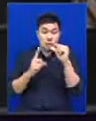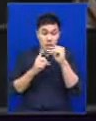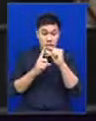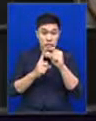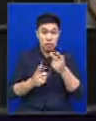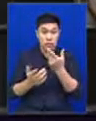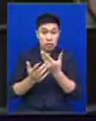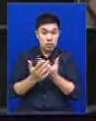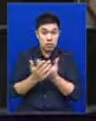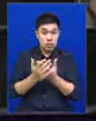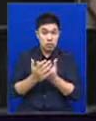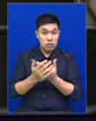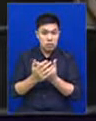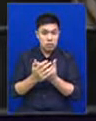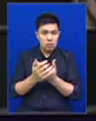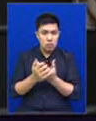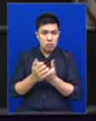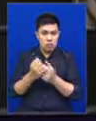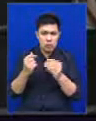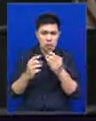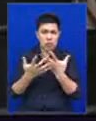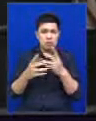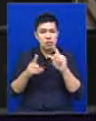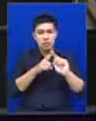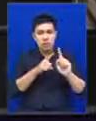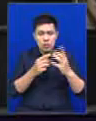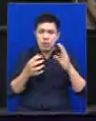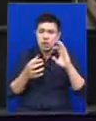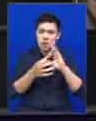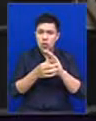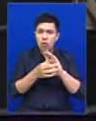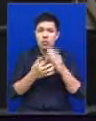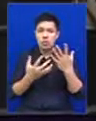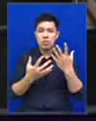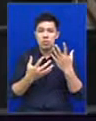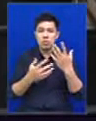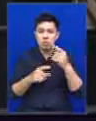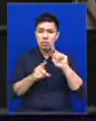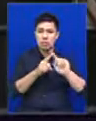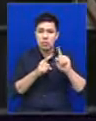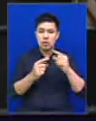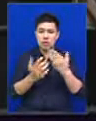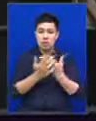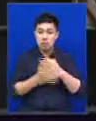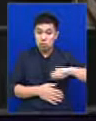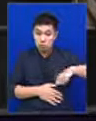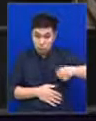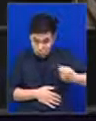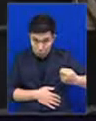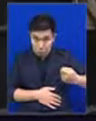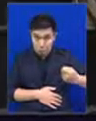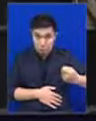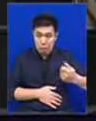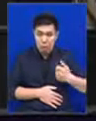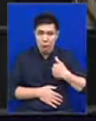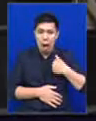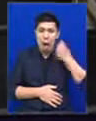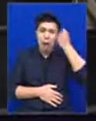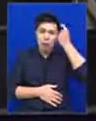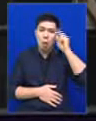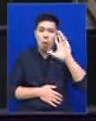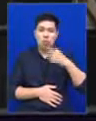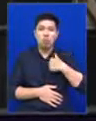การหัวคิวด้วยนะครับแล้วก็เป็นเรื่องของการเหมือนกับว่ามีการเสียเงินภายนอกที่ผมเข้าใจเช่นนั้นผ